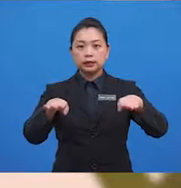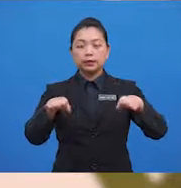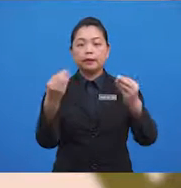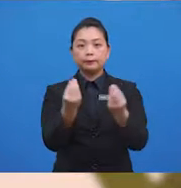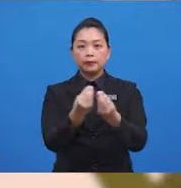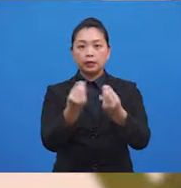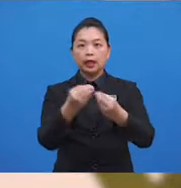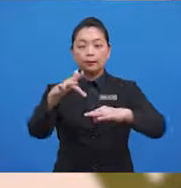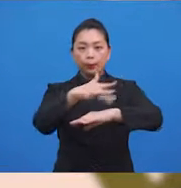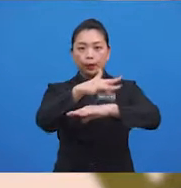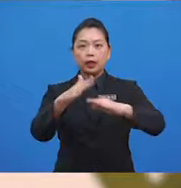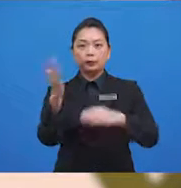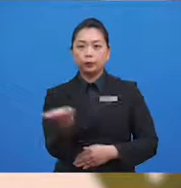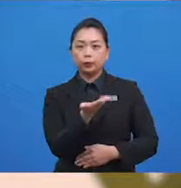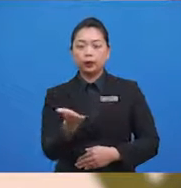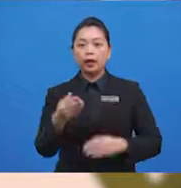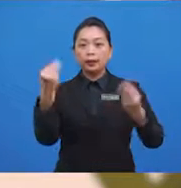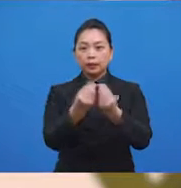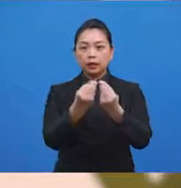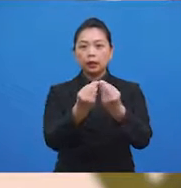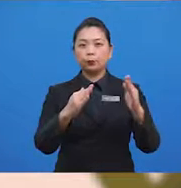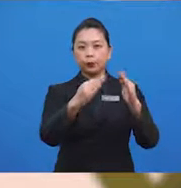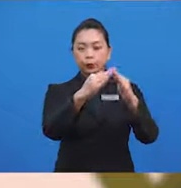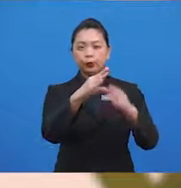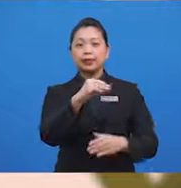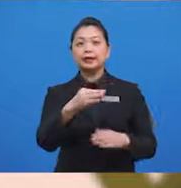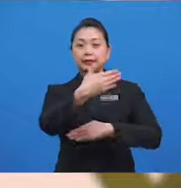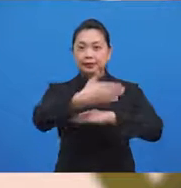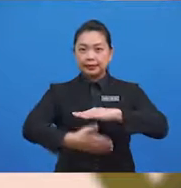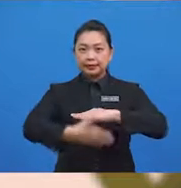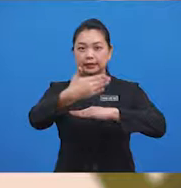permukaan melengkung, bilangan bucu dan bilangan sisi.